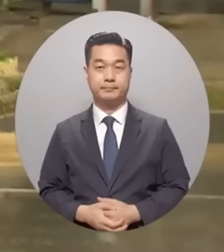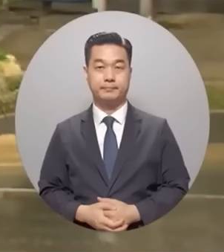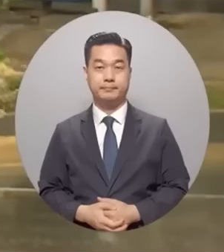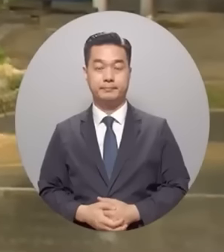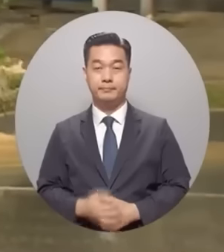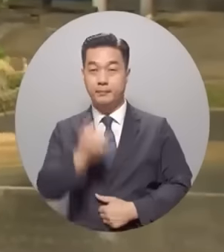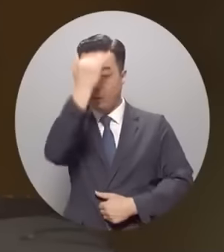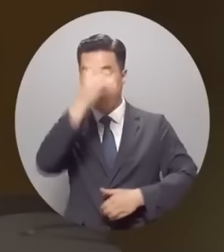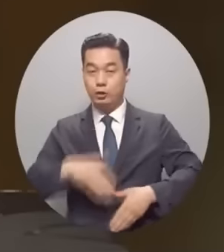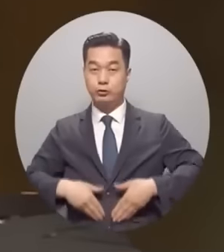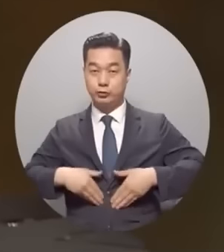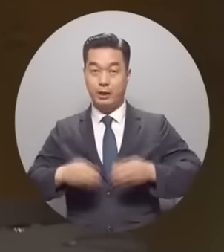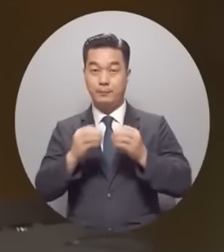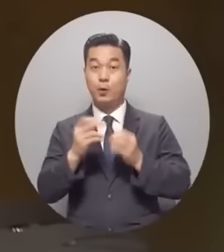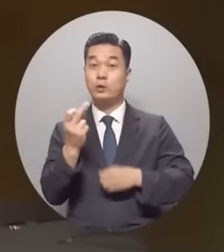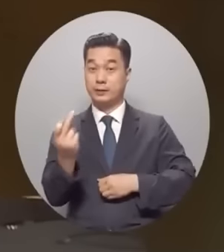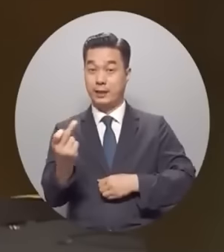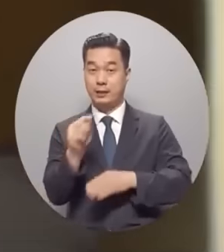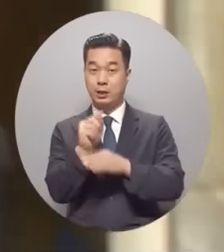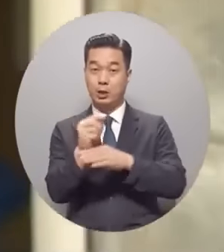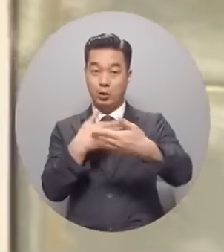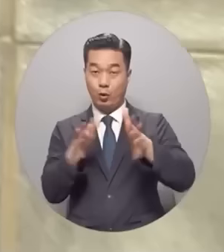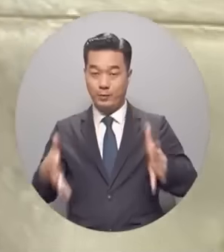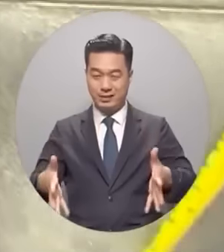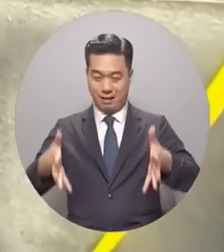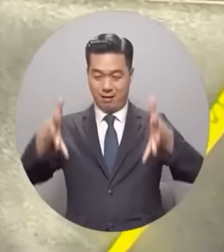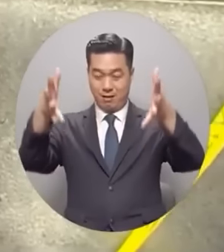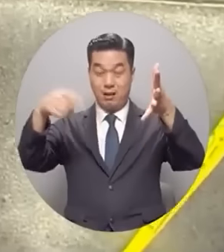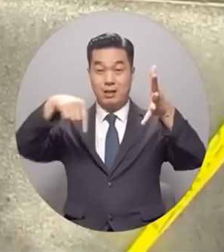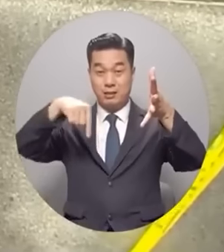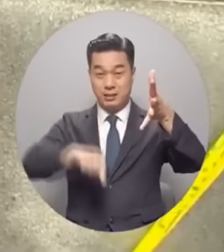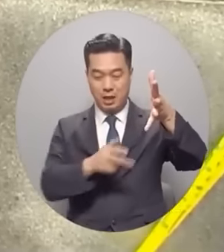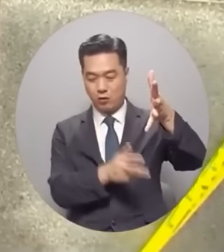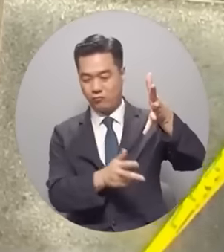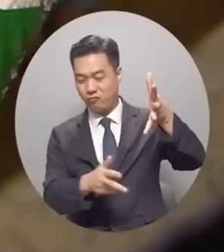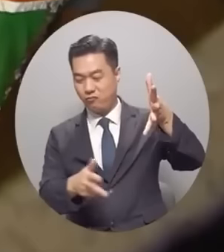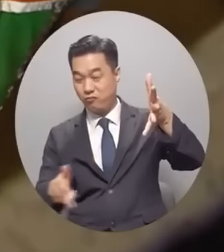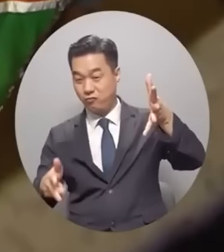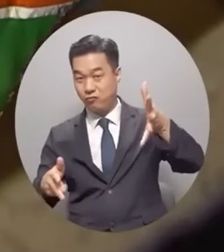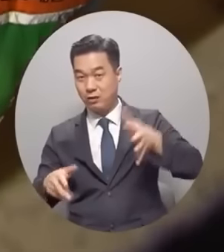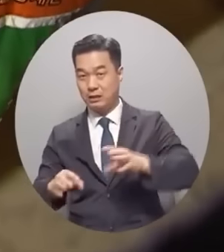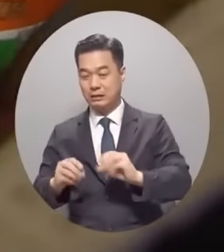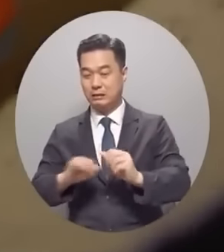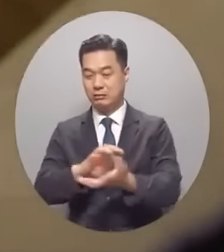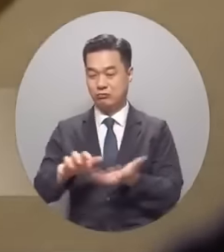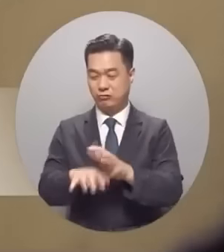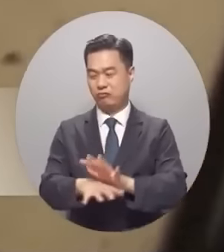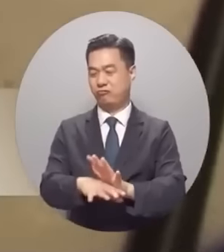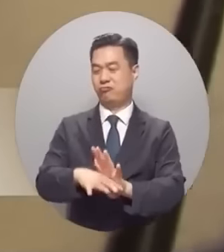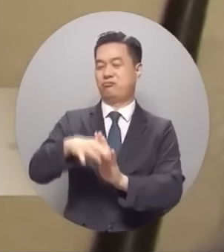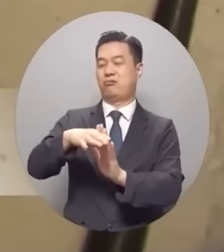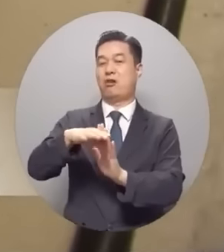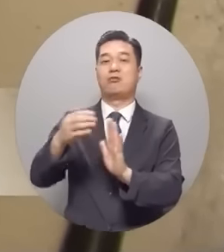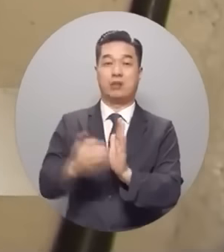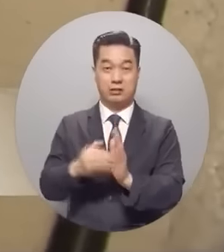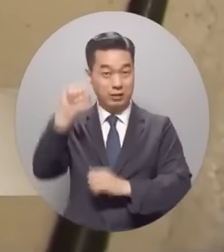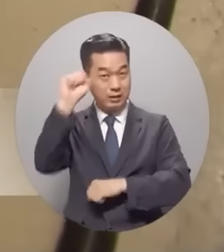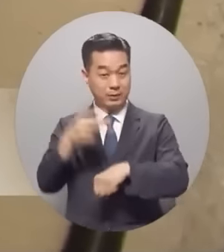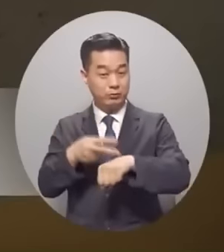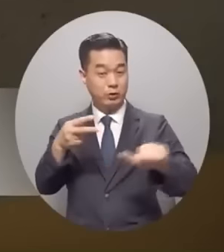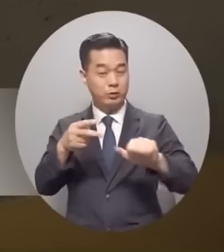충남 논산의 한 오피스텔 지하 주차장 입구. 흙탕물이 입구 천장까지 차올랐습니다. 오늘 새벽 2시 50분쯤 이